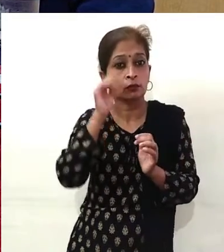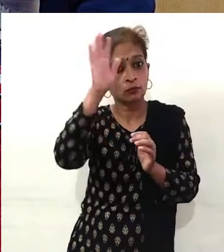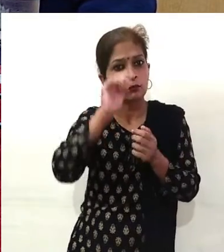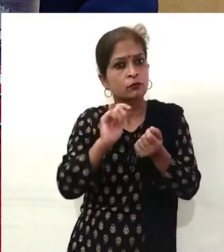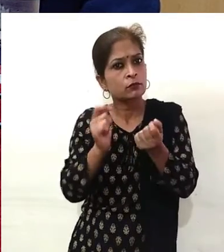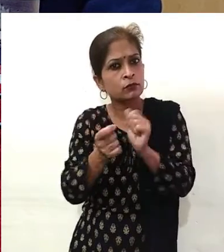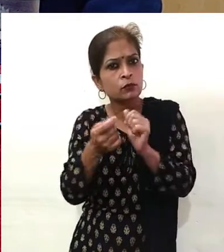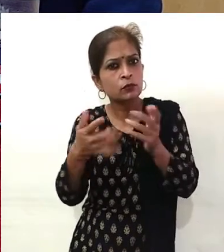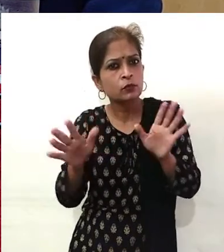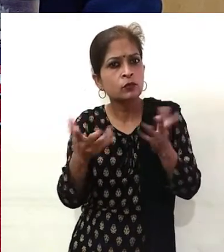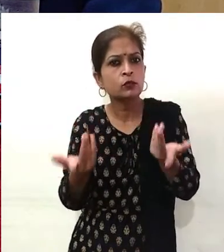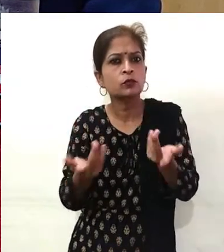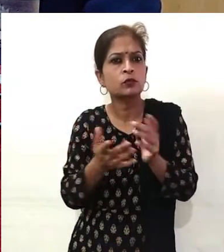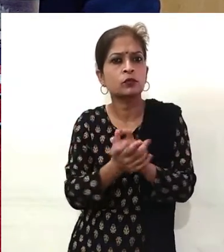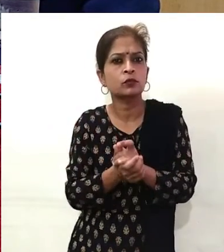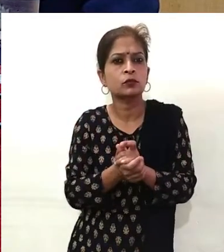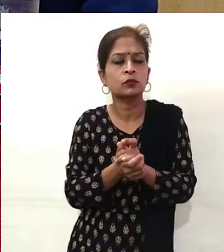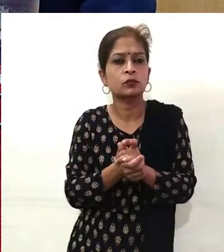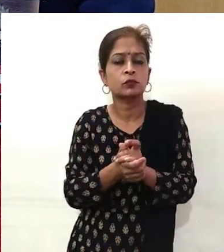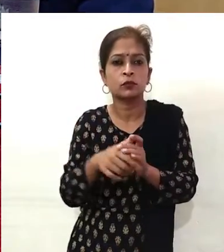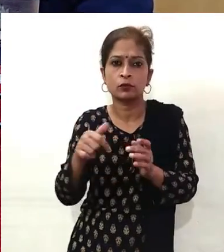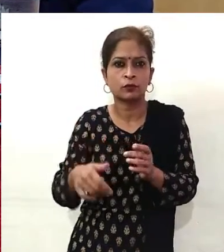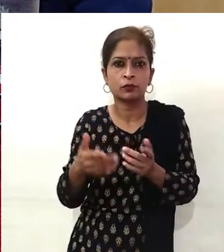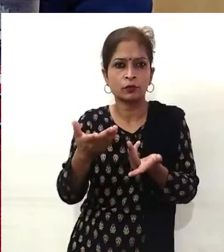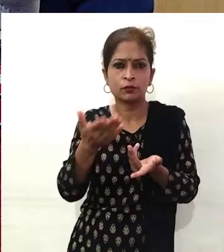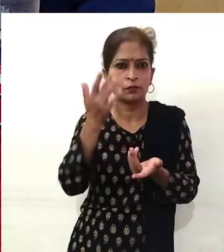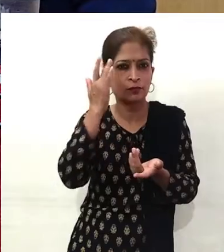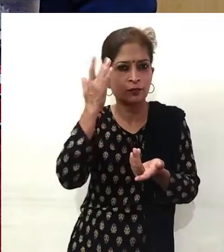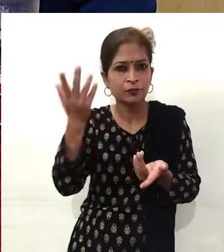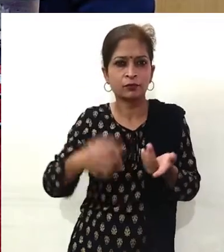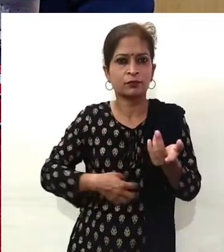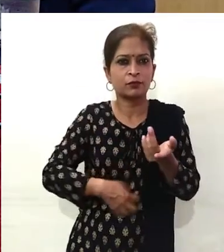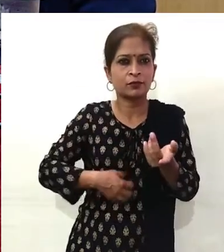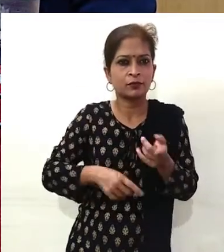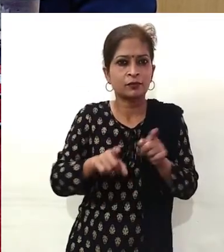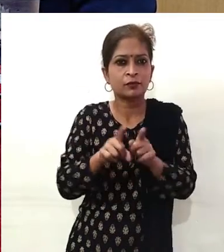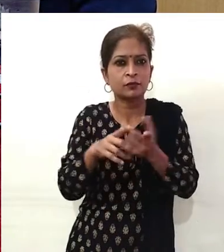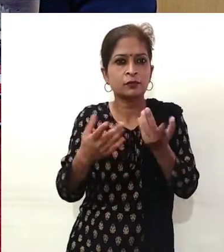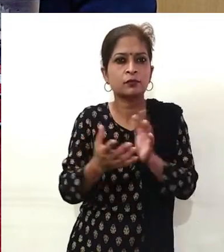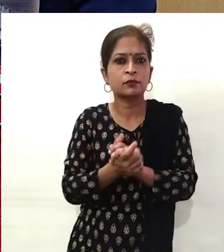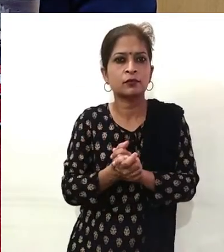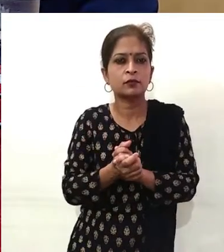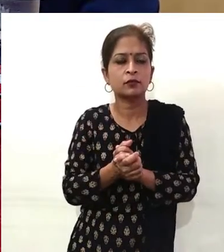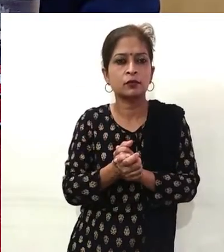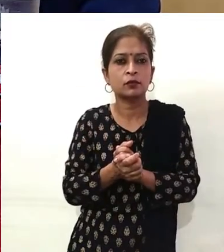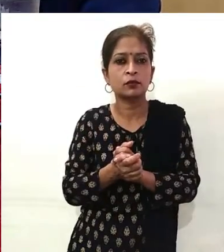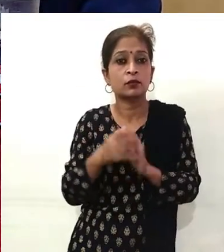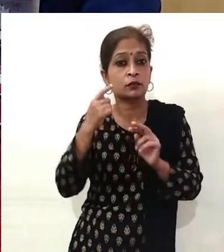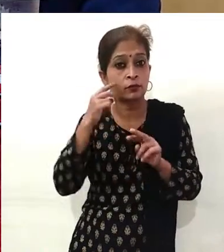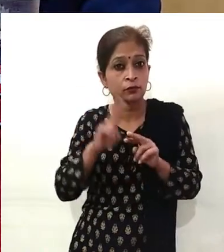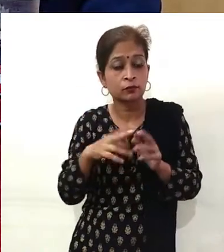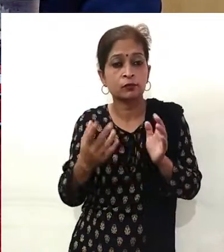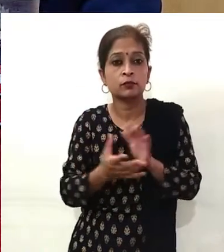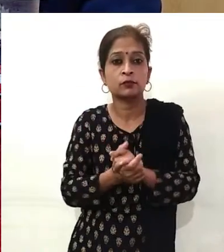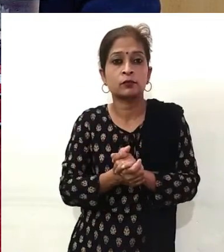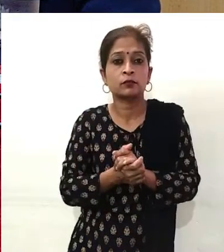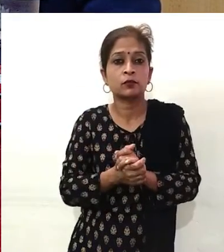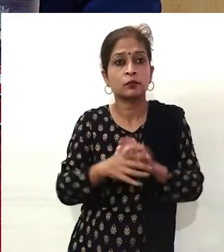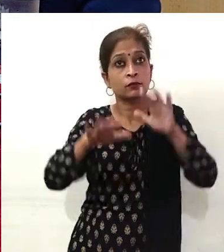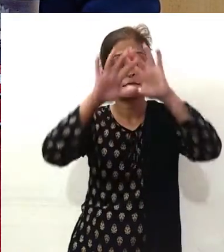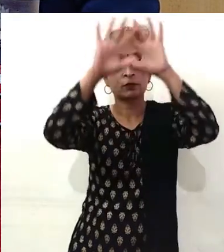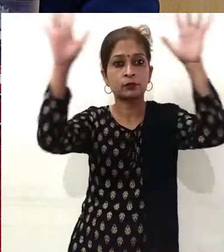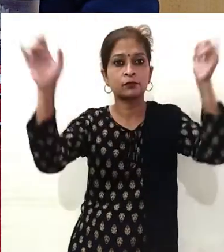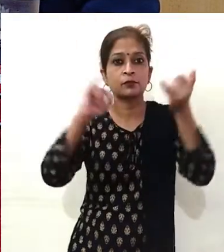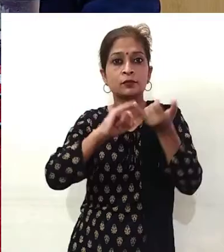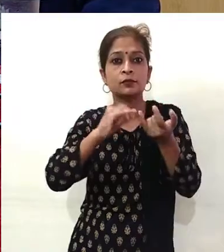राजा भी बदल चुके थे। तो देखिए, ये आइंस्टीन का थ्योरी ऑफ रिलेटिविटी टाइम स्पेस का वो बताते हैं कि अगर